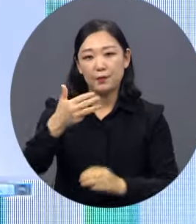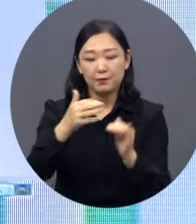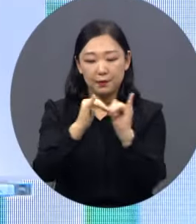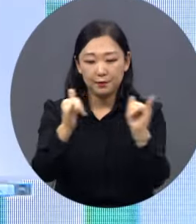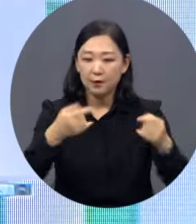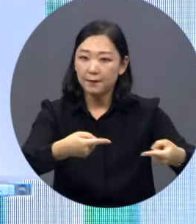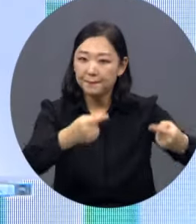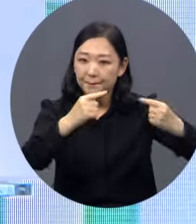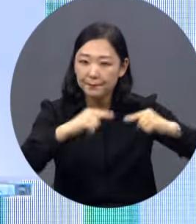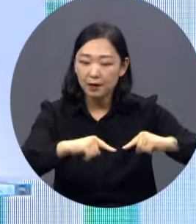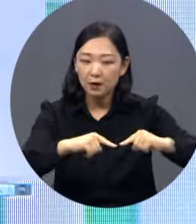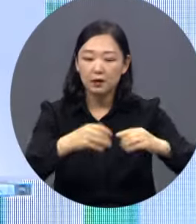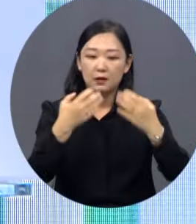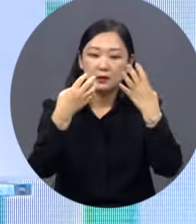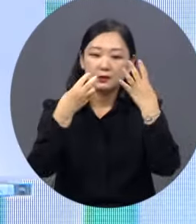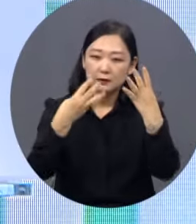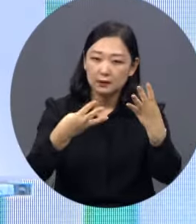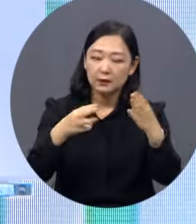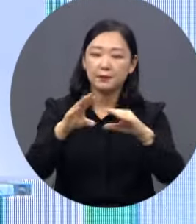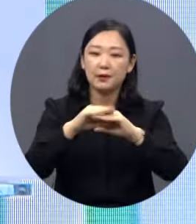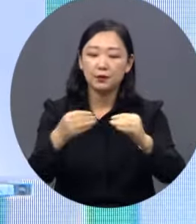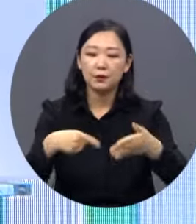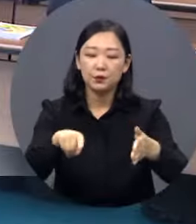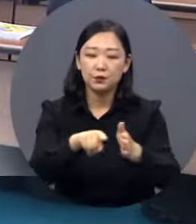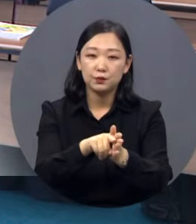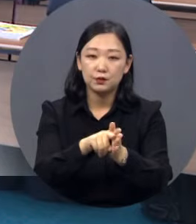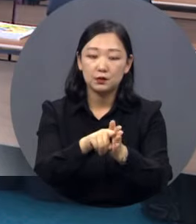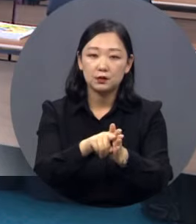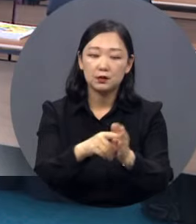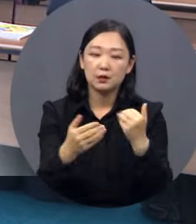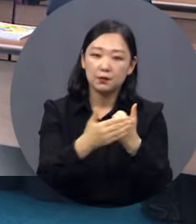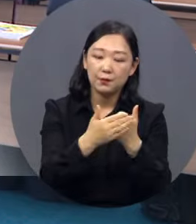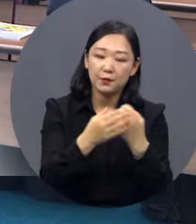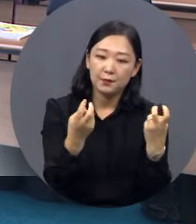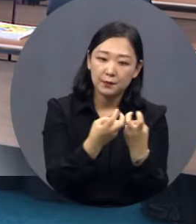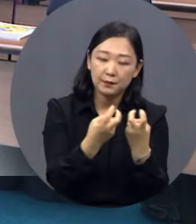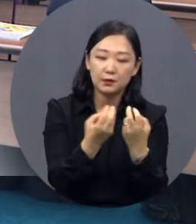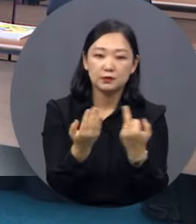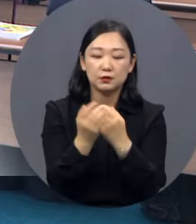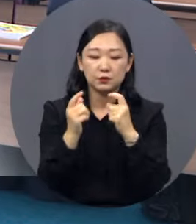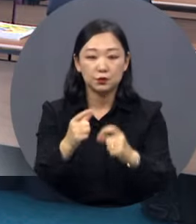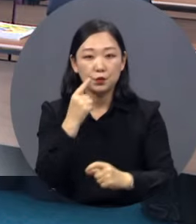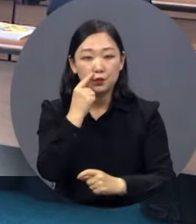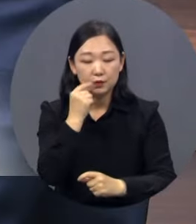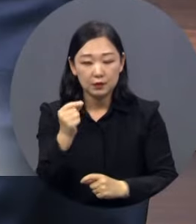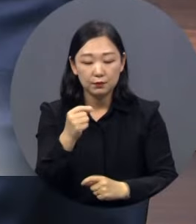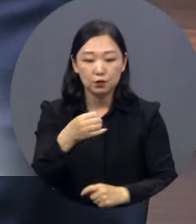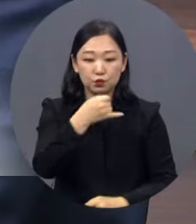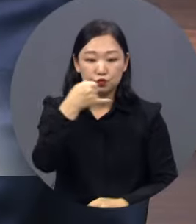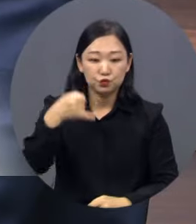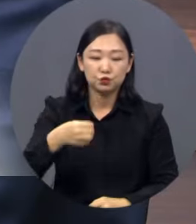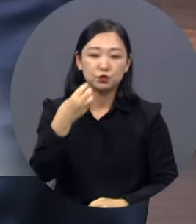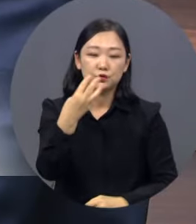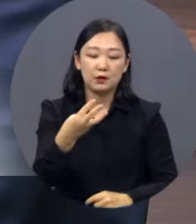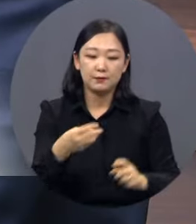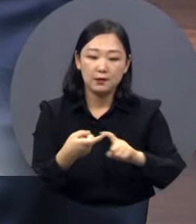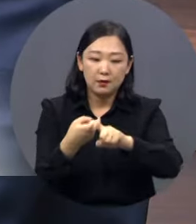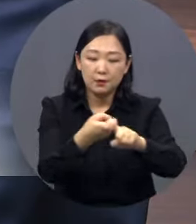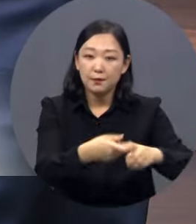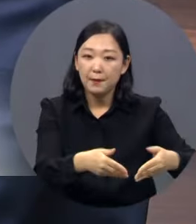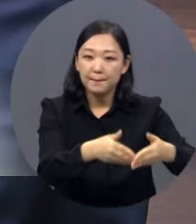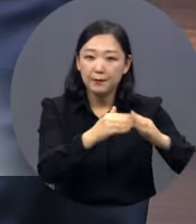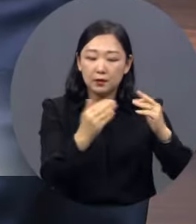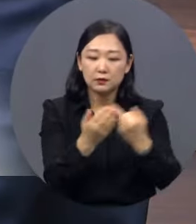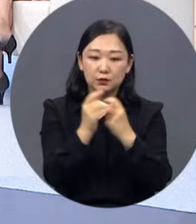가운데 43 해결을 위한 국제 사회 협력 방안과 제주와 일본 오키나와 중국 하이난 3자 협의체 구성